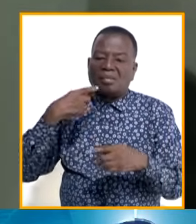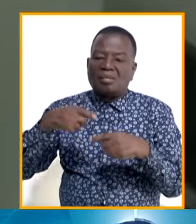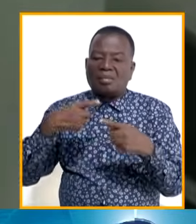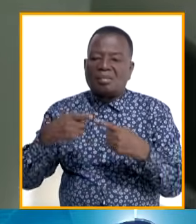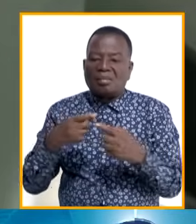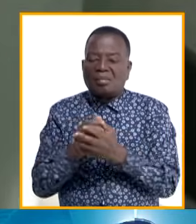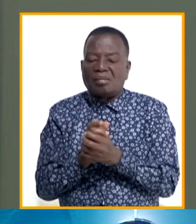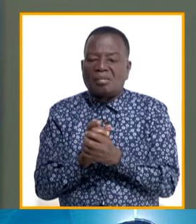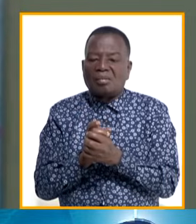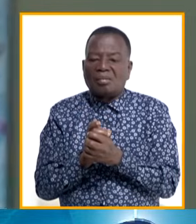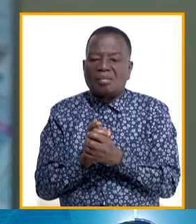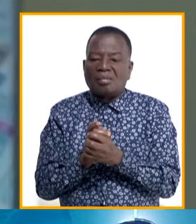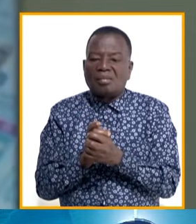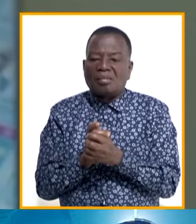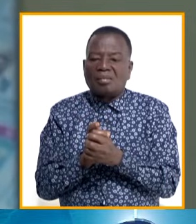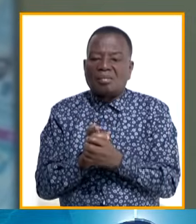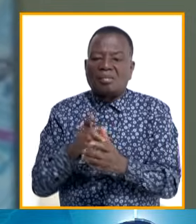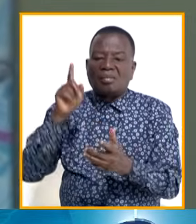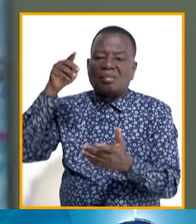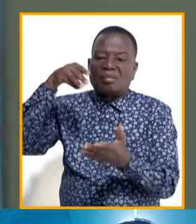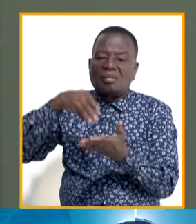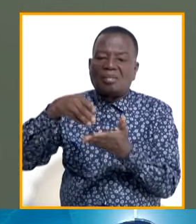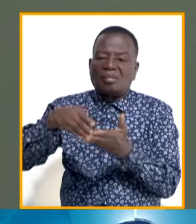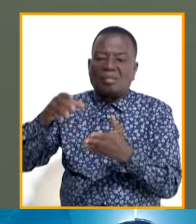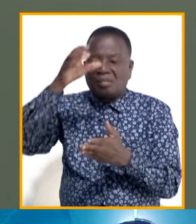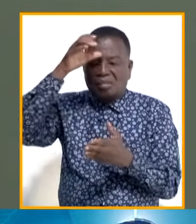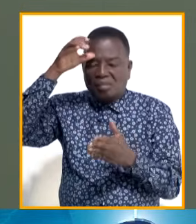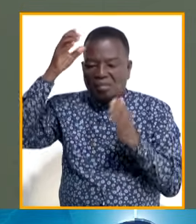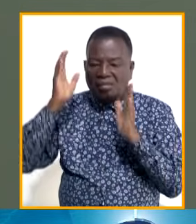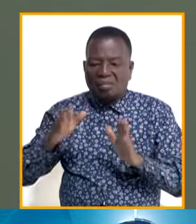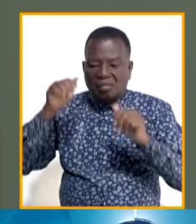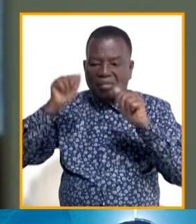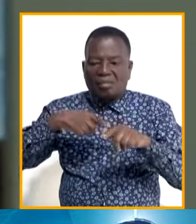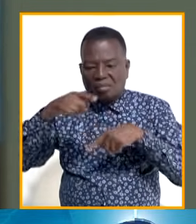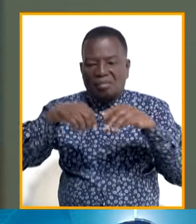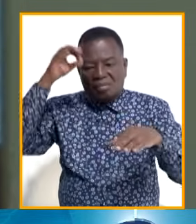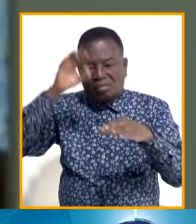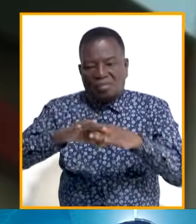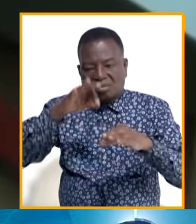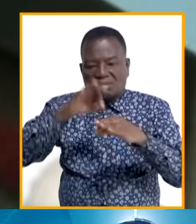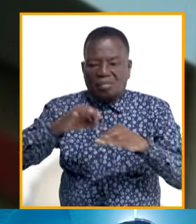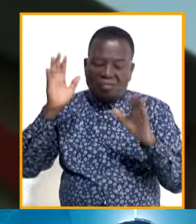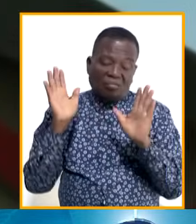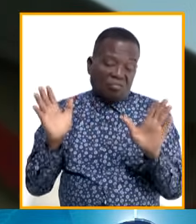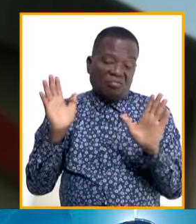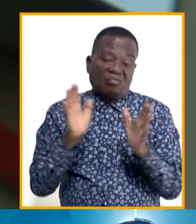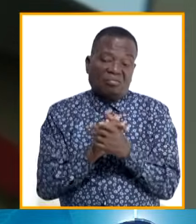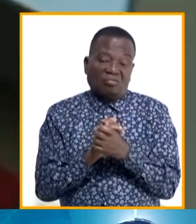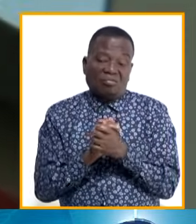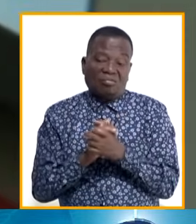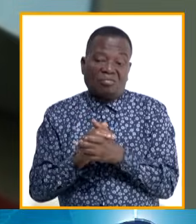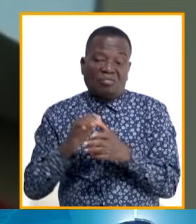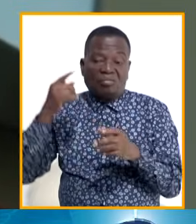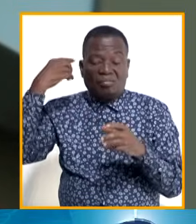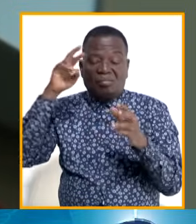le docteur Denis Mukwege. 1 million de Congolais ne pourront pas se rendre aux urnes selon la Commission électorale nationale indépendante,